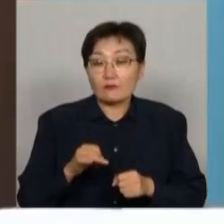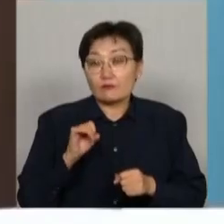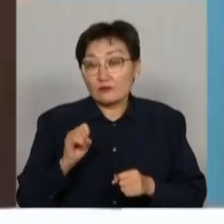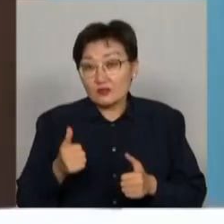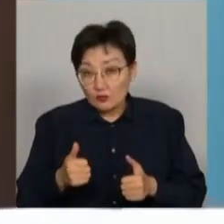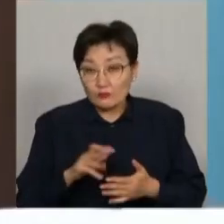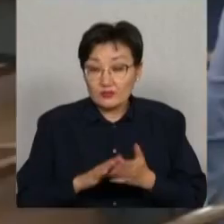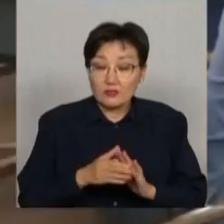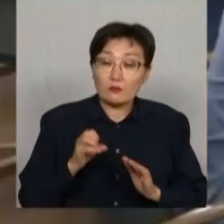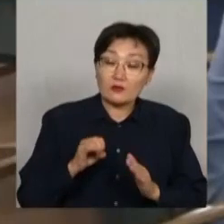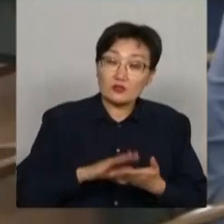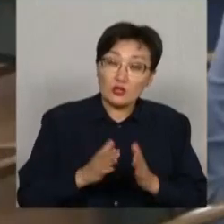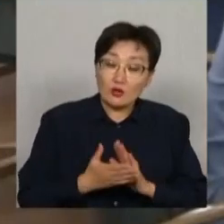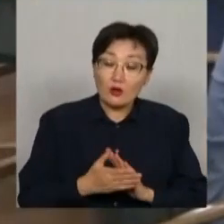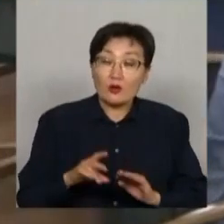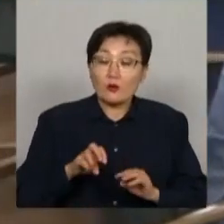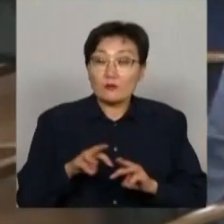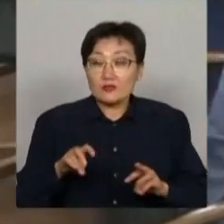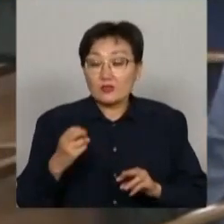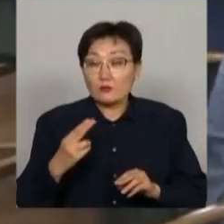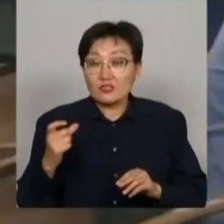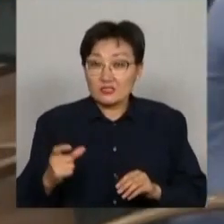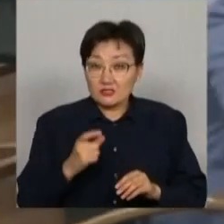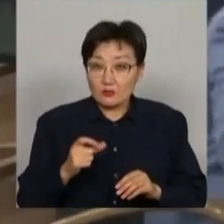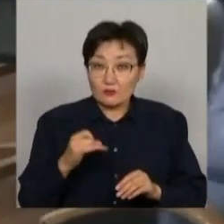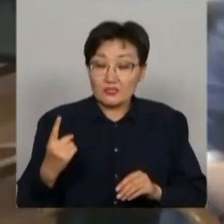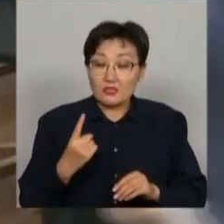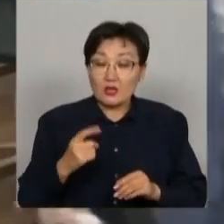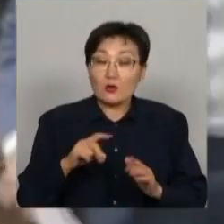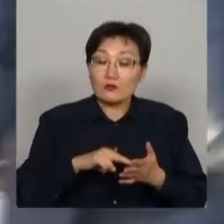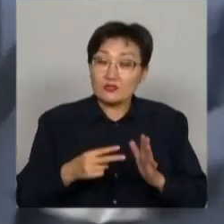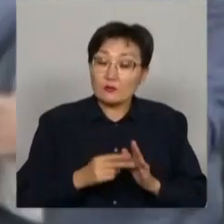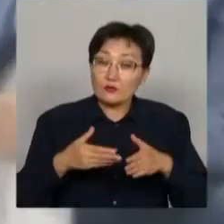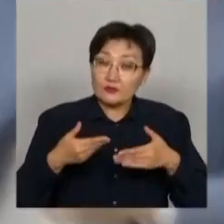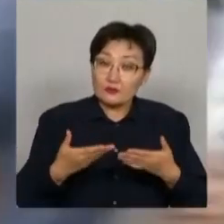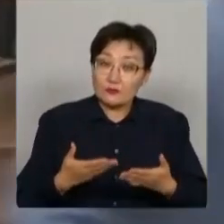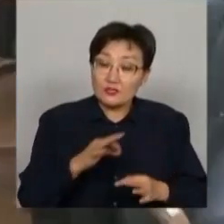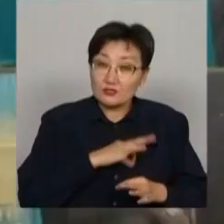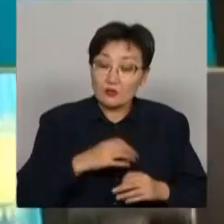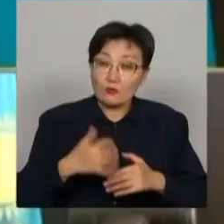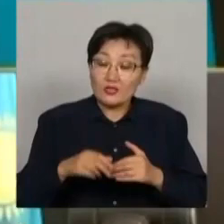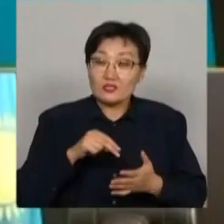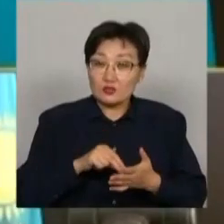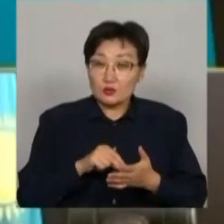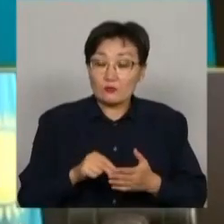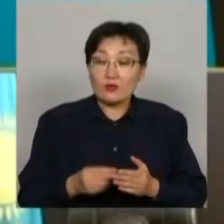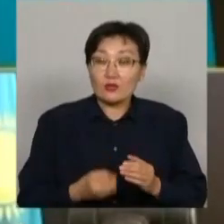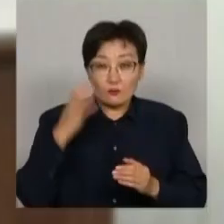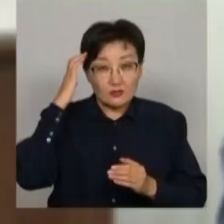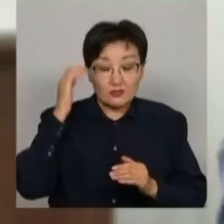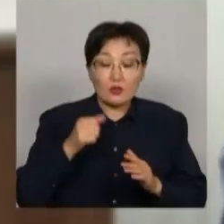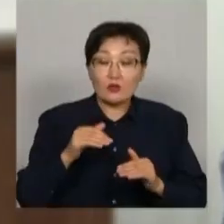пессимистический. По данным главы Минэкономики Алибека Куантырова, при первом сценарии предлагается использовать среднюю цену на нефть на